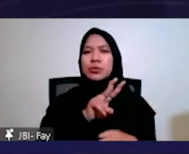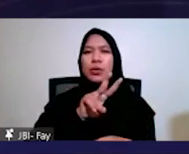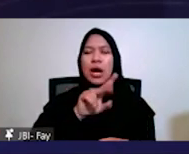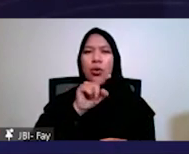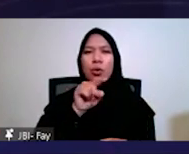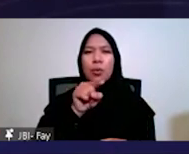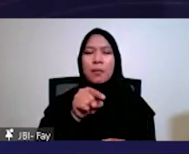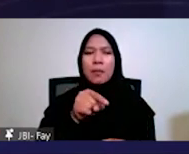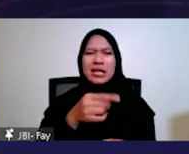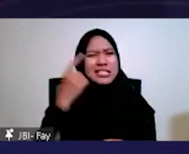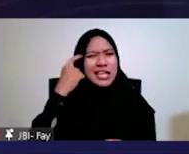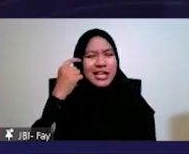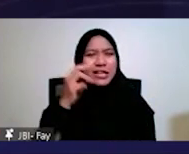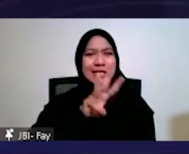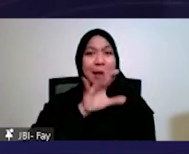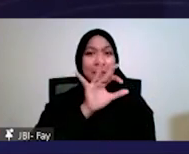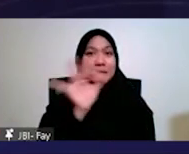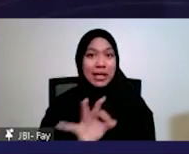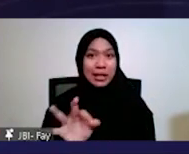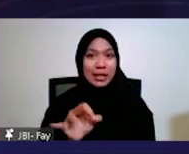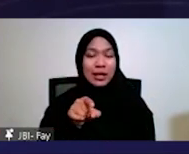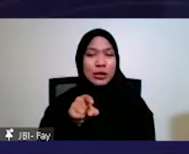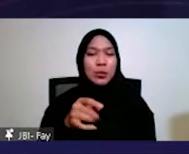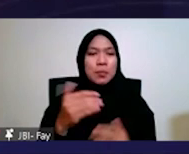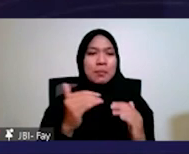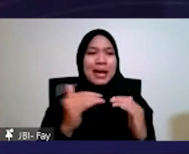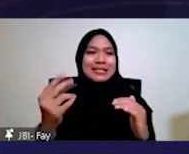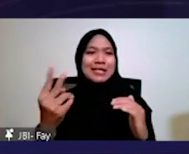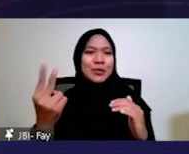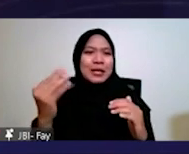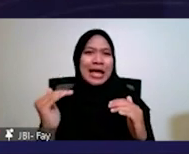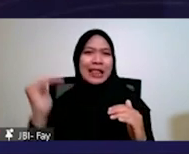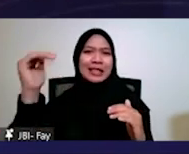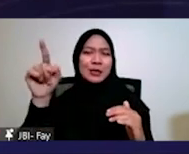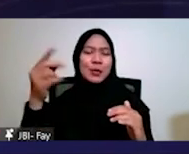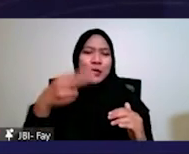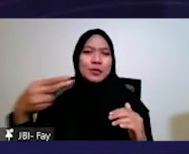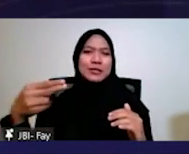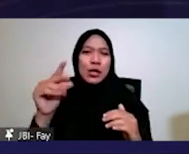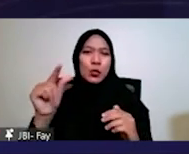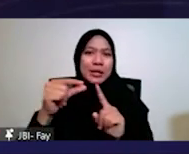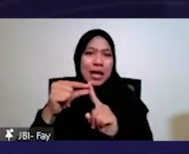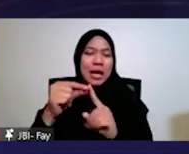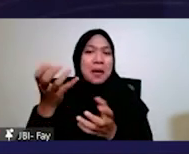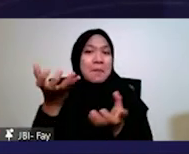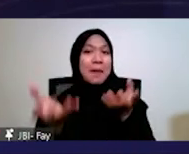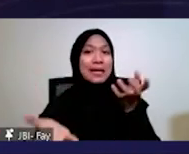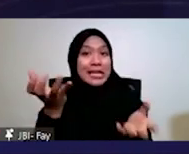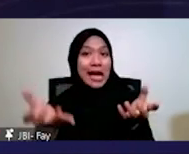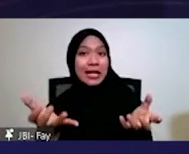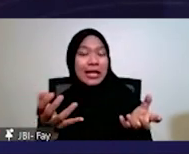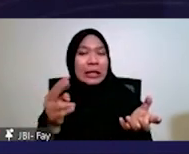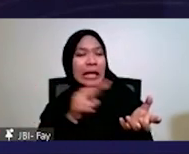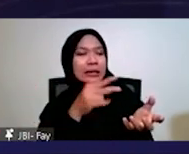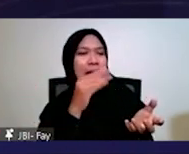2,6 sekitar tiga persen itu baris kedua dari atas itulah Indonesian Rupiah bandingkan dengan yang paling